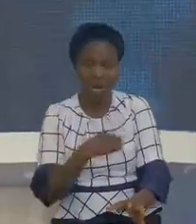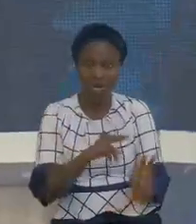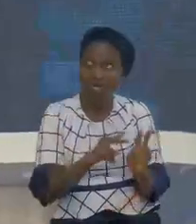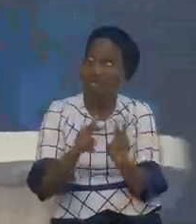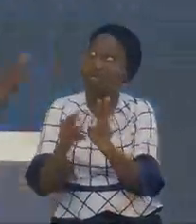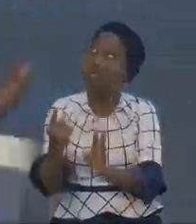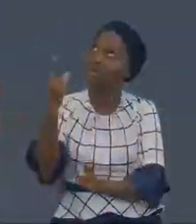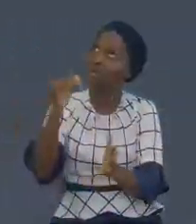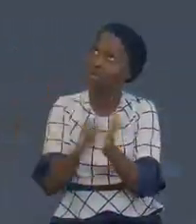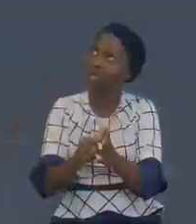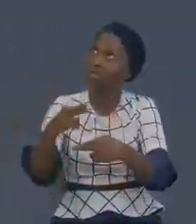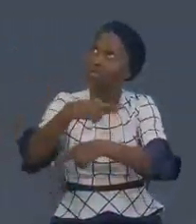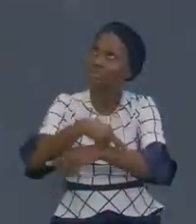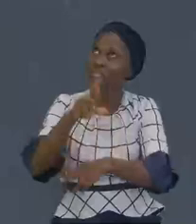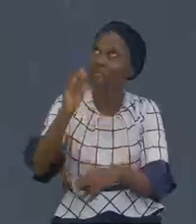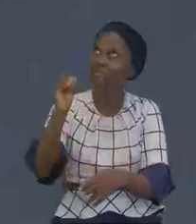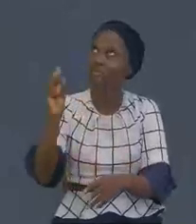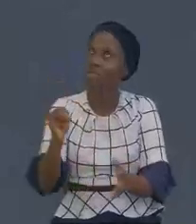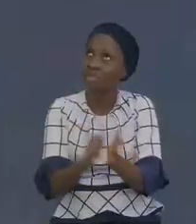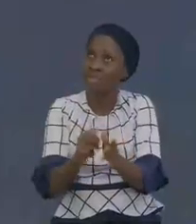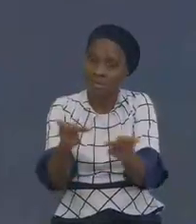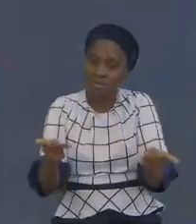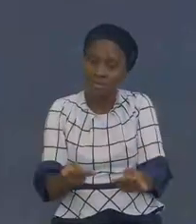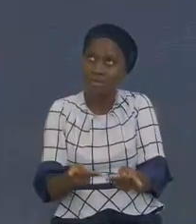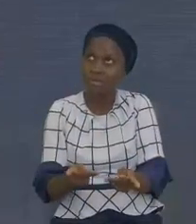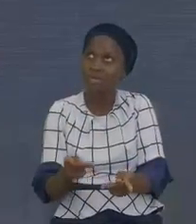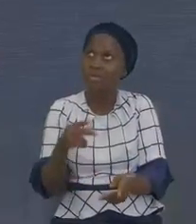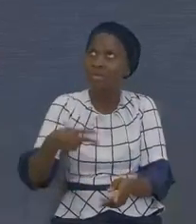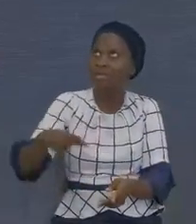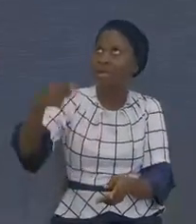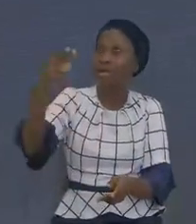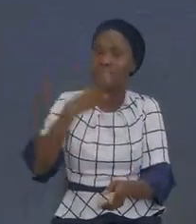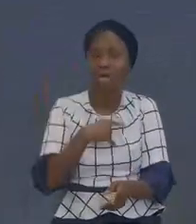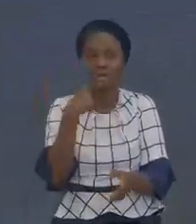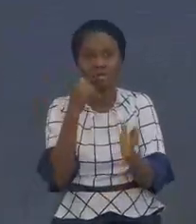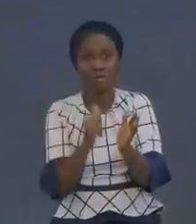élevée, très haut. Et tu dis, comment est-ce que je peux aller là-bas?